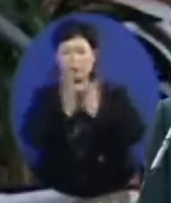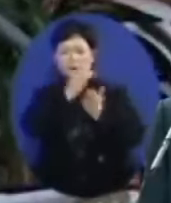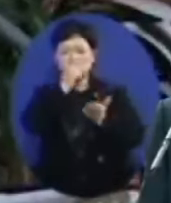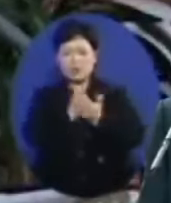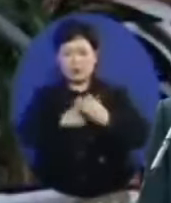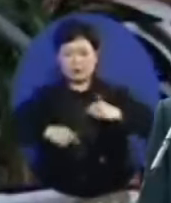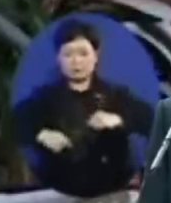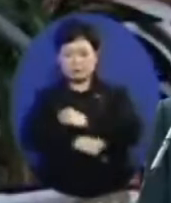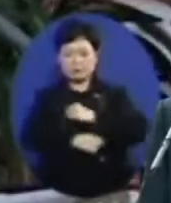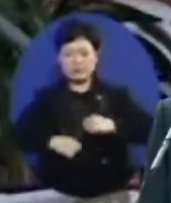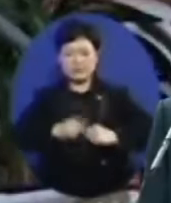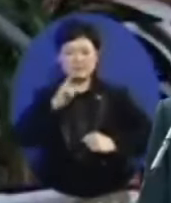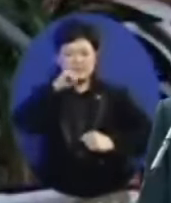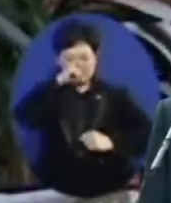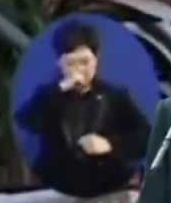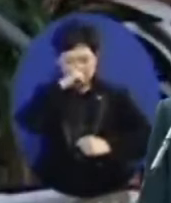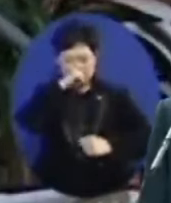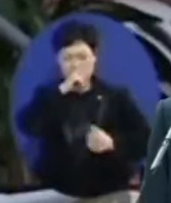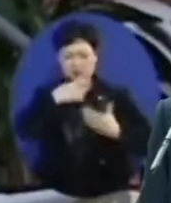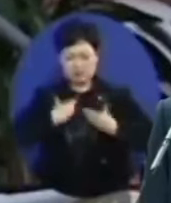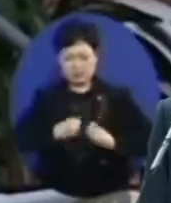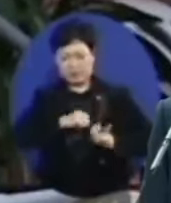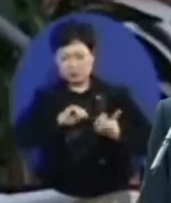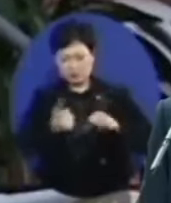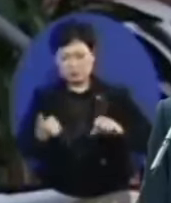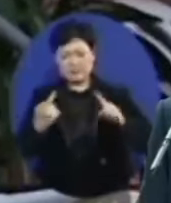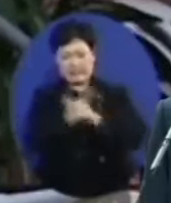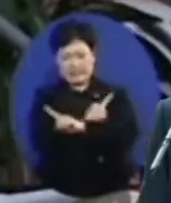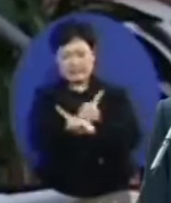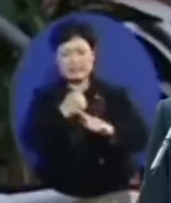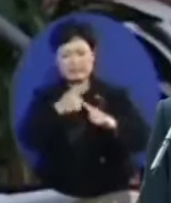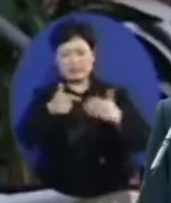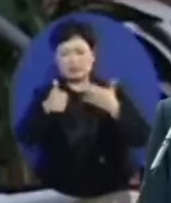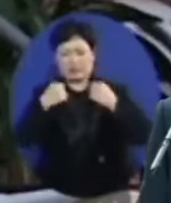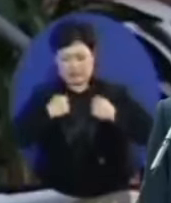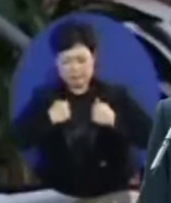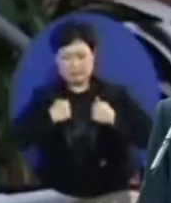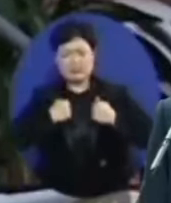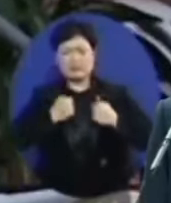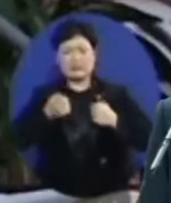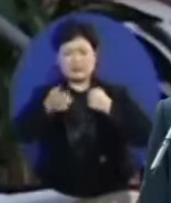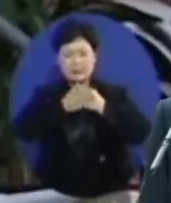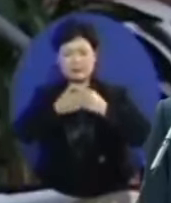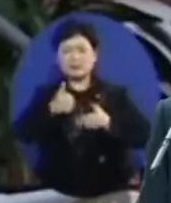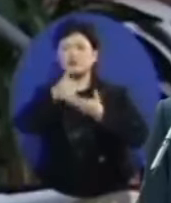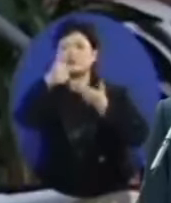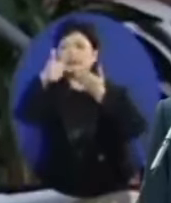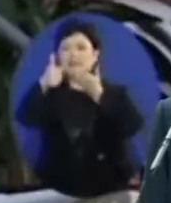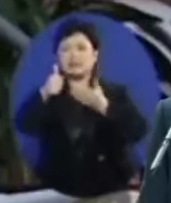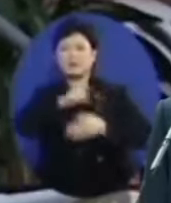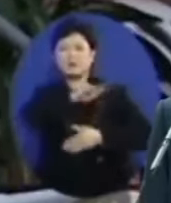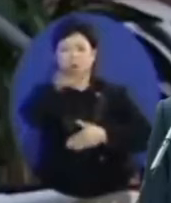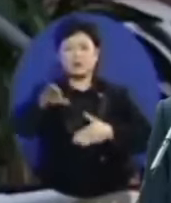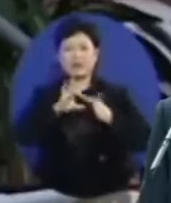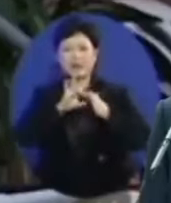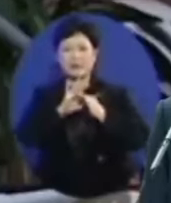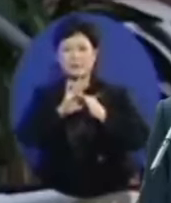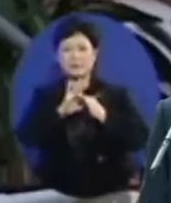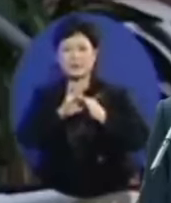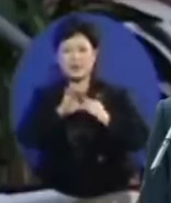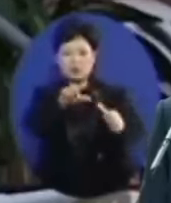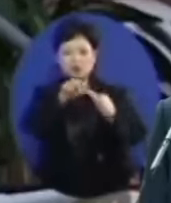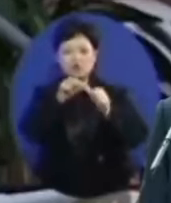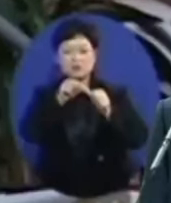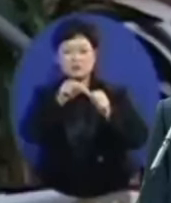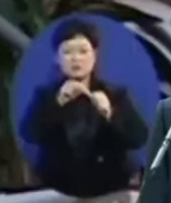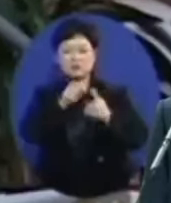불의, 추악과 저주, 절망과 죽음을 대신 짊어진 것입니다. 그렇기 때문에 주님께서는 우리의 구원자가